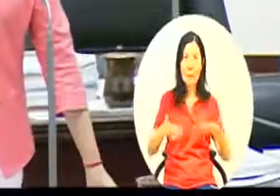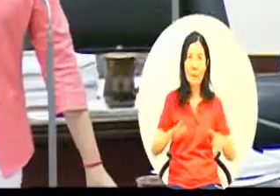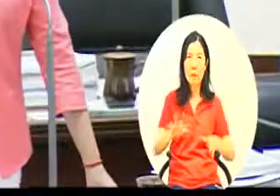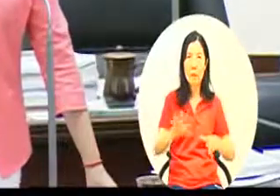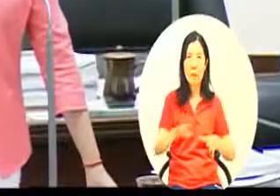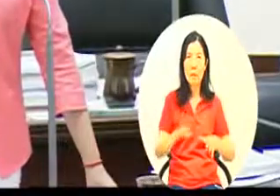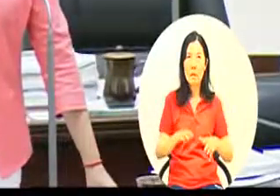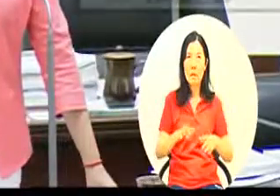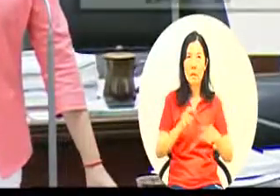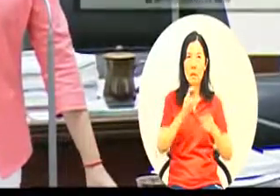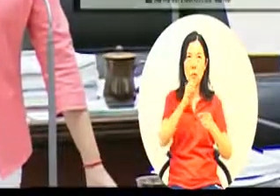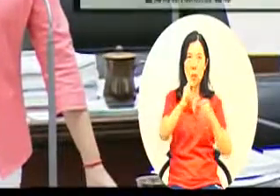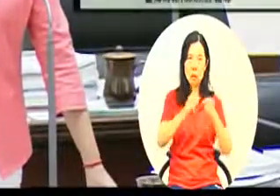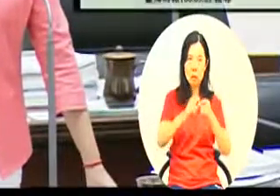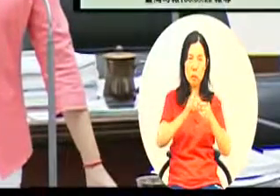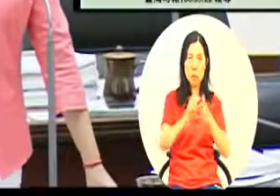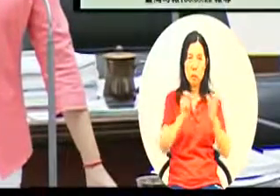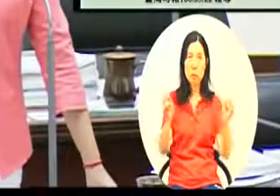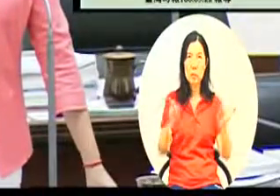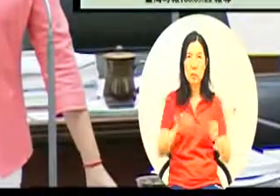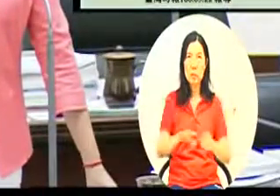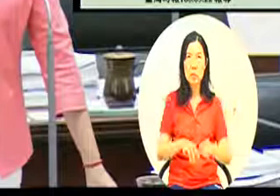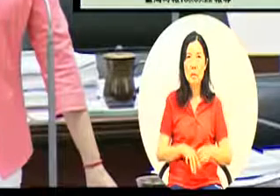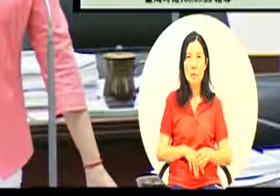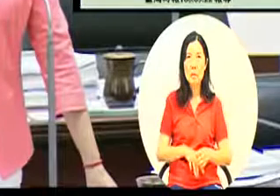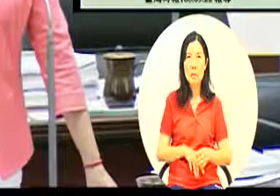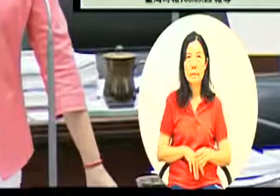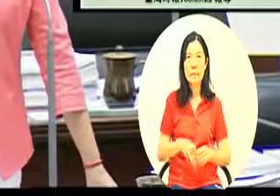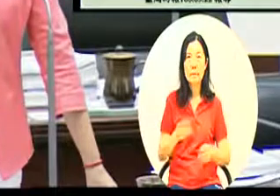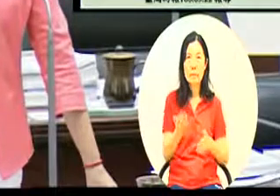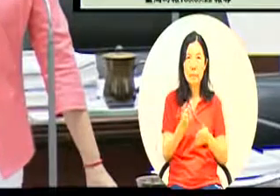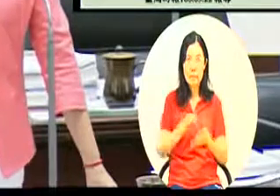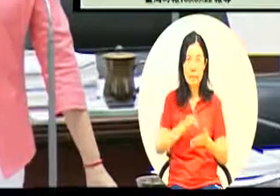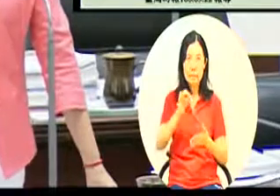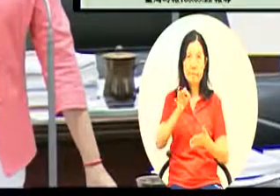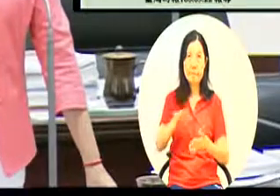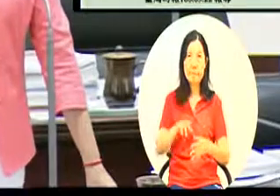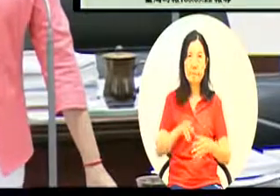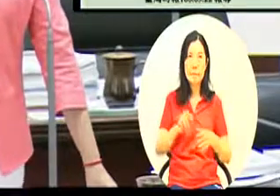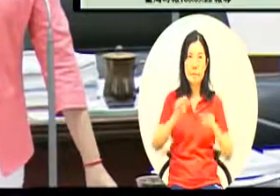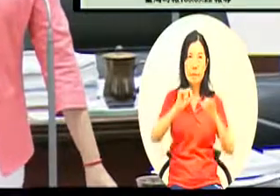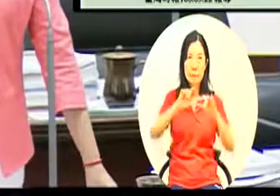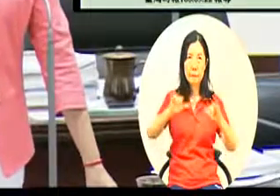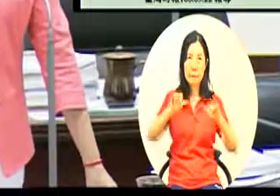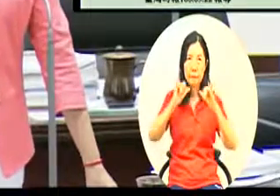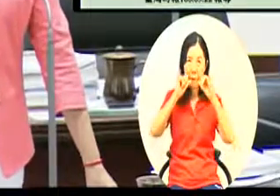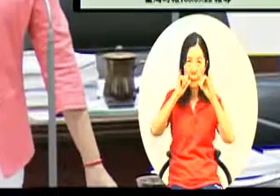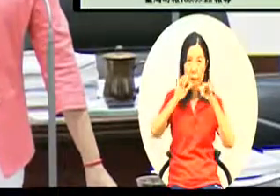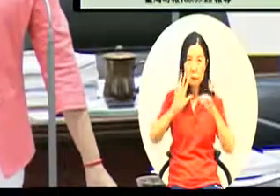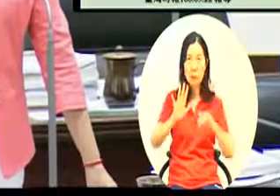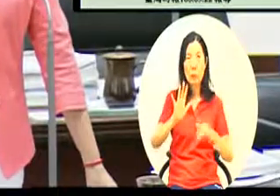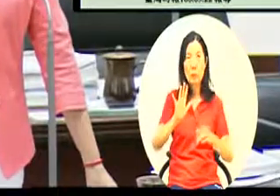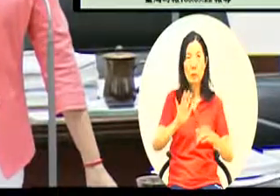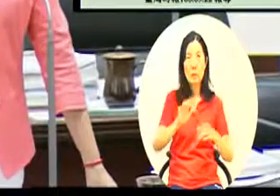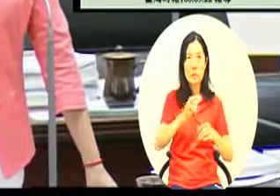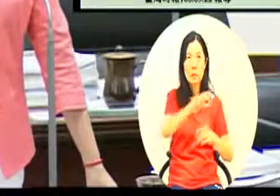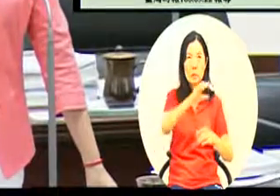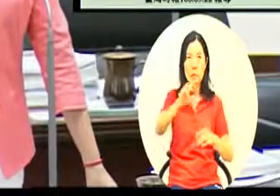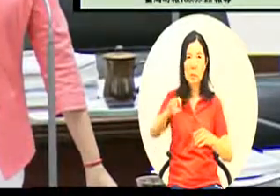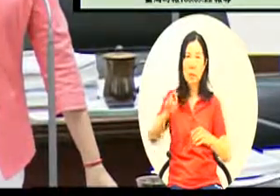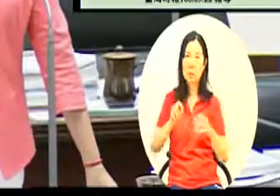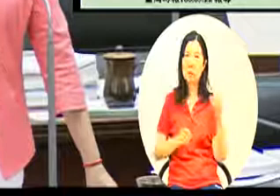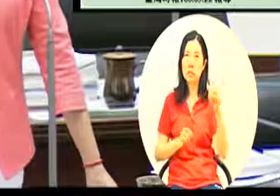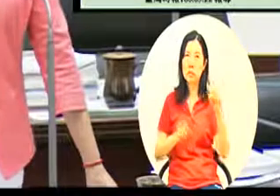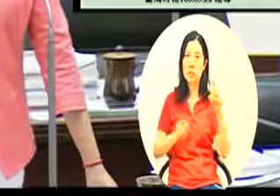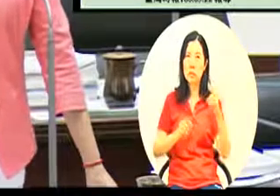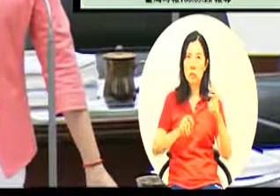呢也已经十年之久了。他在我刚本席刚刚提到呢，在大寮呢有将近十座的一个炉